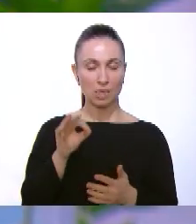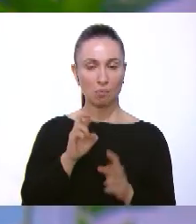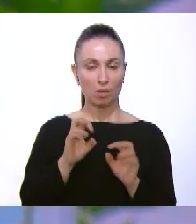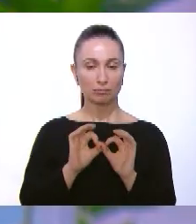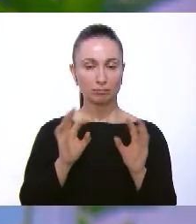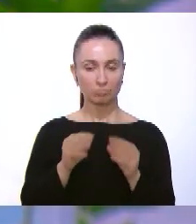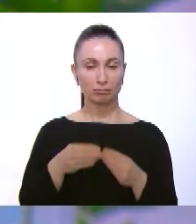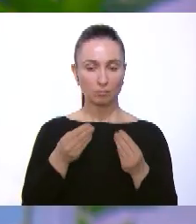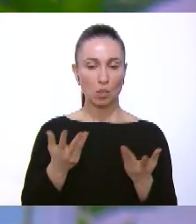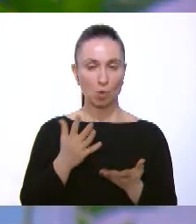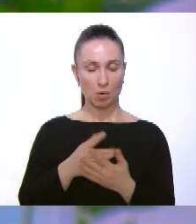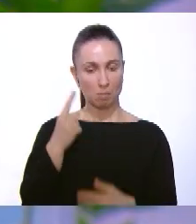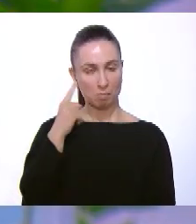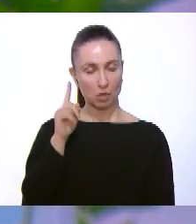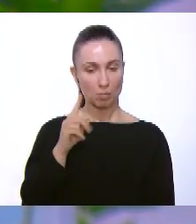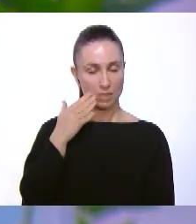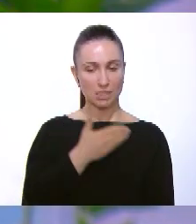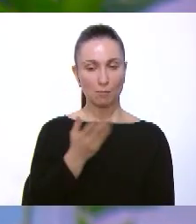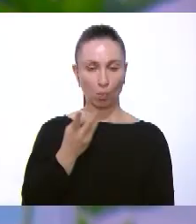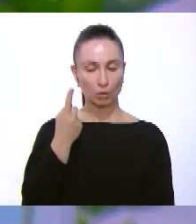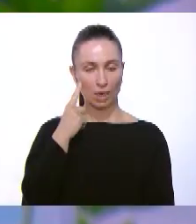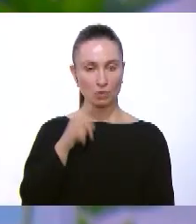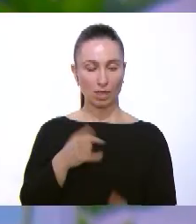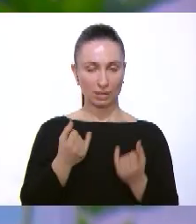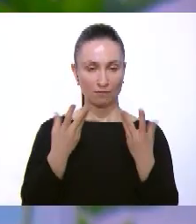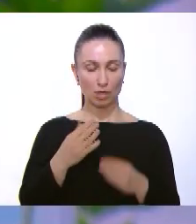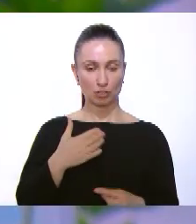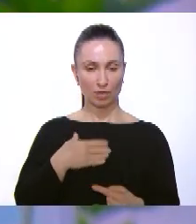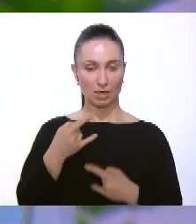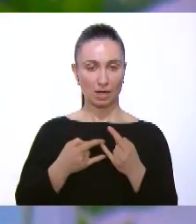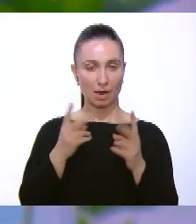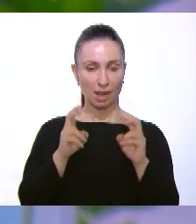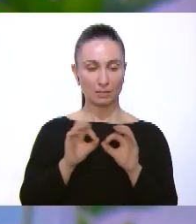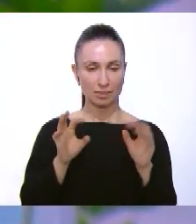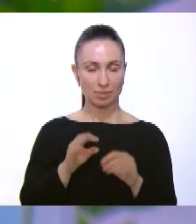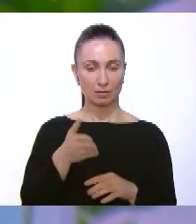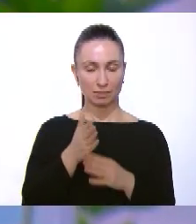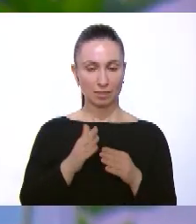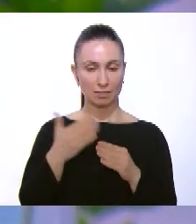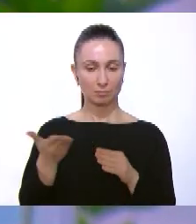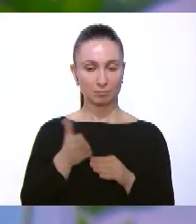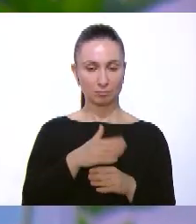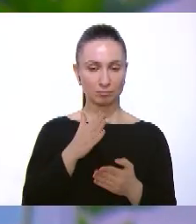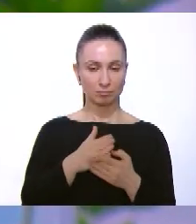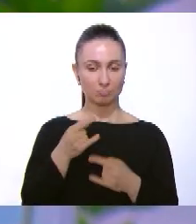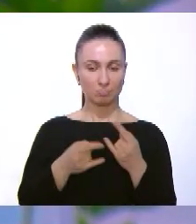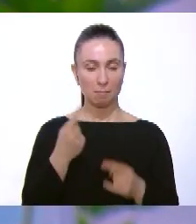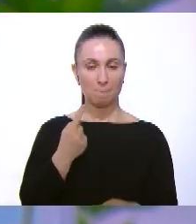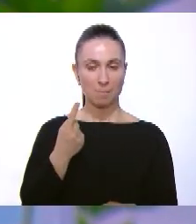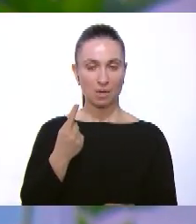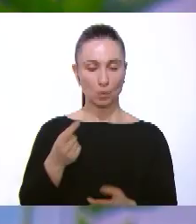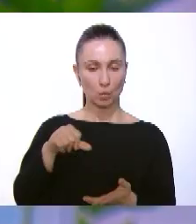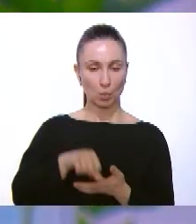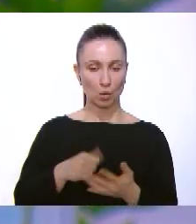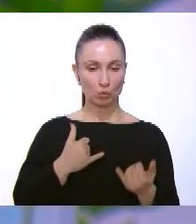ჭრილში, რომელიც ვფიქრობ, რომ საზოგადოებამ უნდა იცოდეს. დღევანდელი ჩვენი გადაცემა რამდენიმე ნაწილისგან შედგება და ჩვენი გადაცემის პირველი